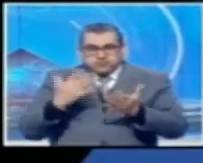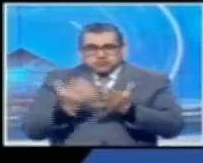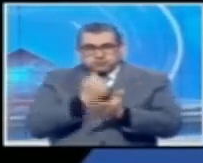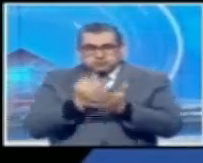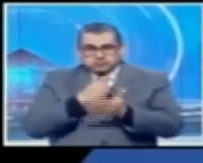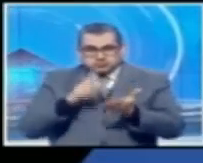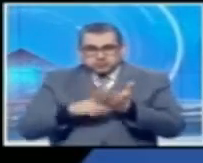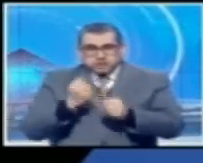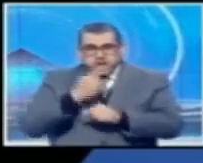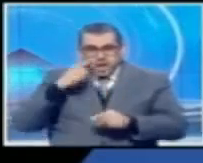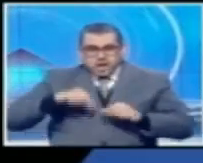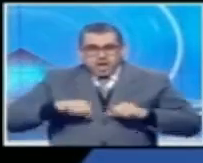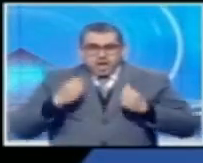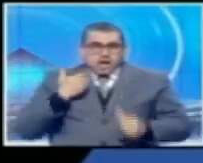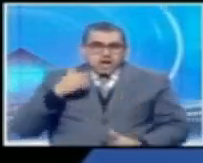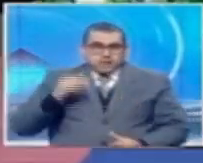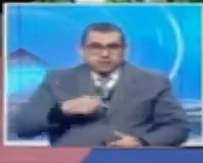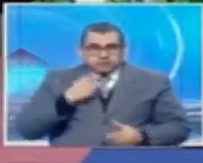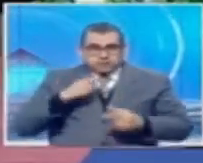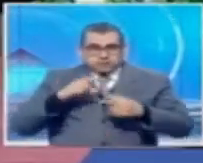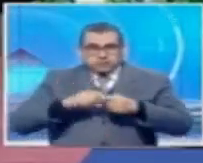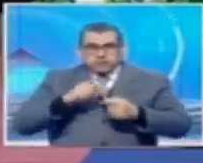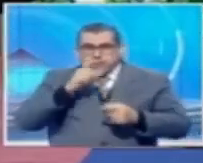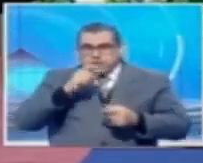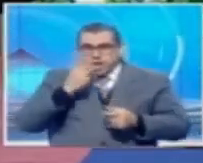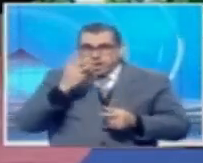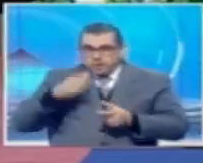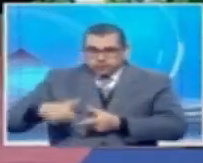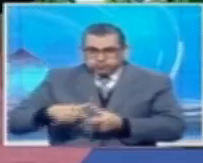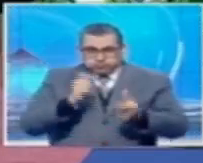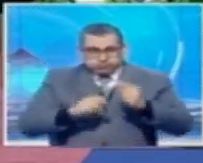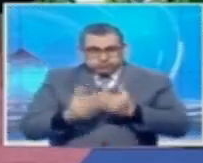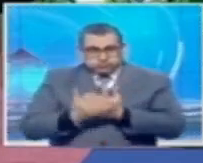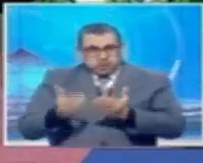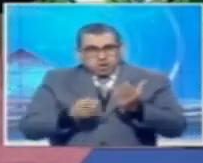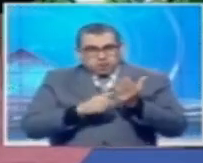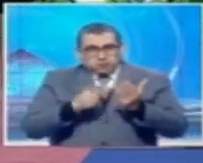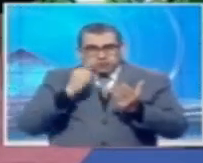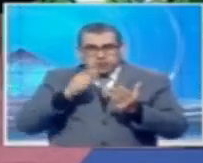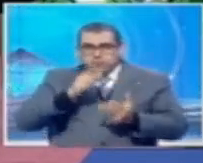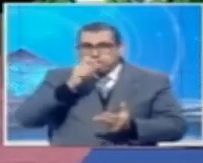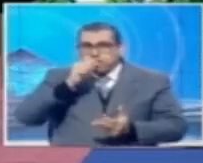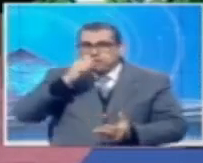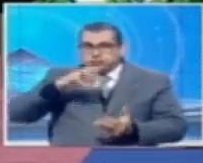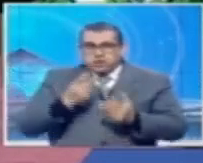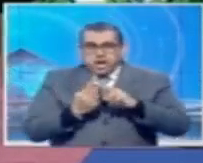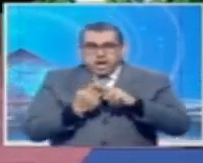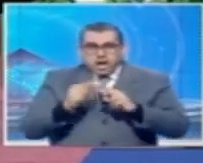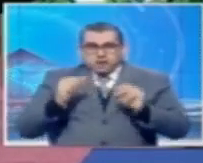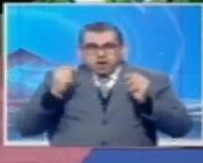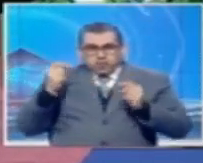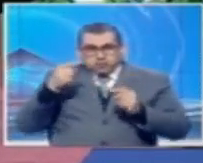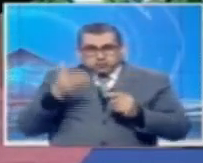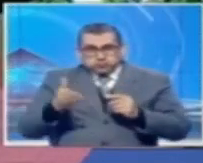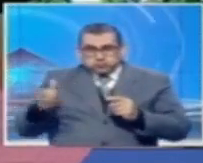تمت في حياة كريمة من حيث توصيل مياه الصرف الصحي وشبكات المياه والغاز والكهرباء،